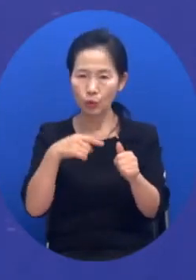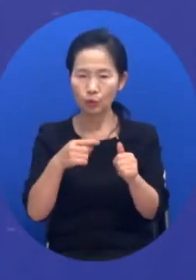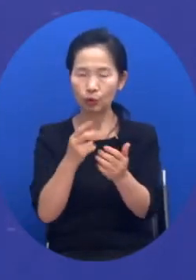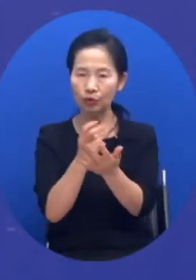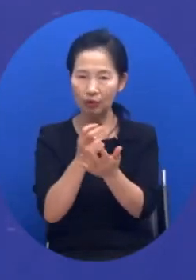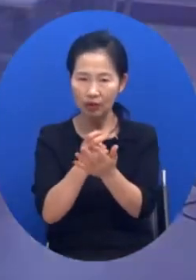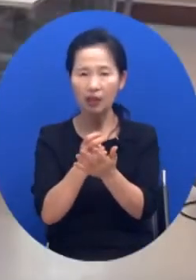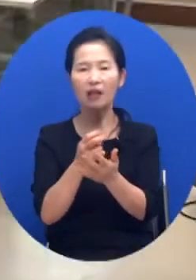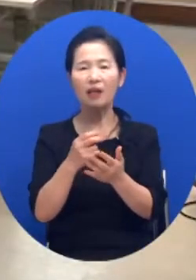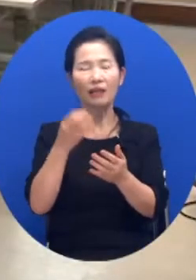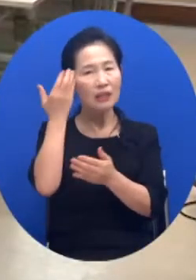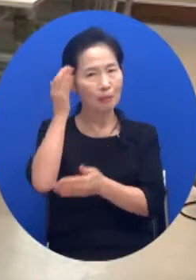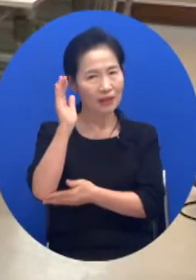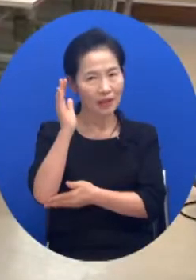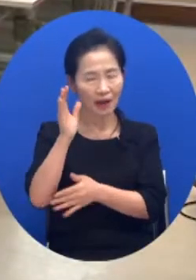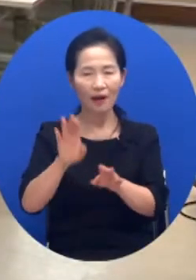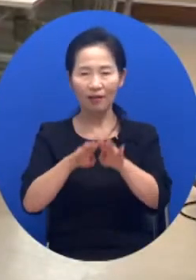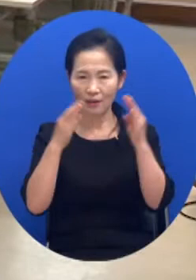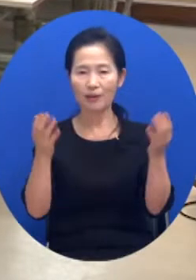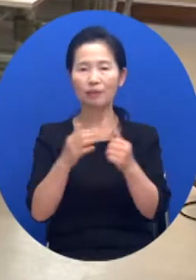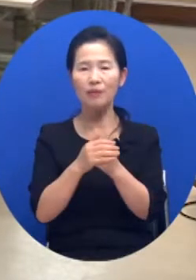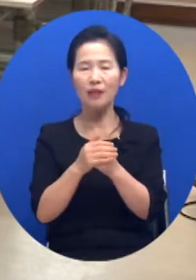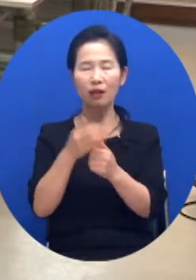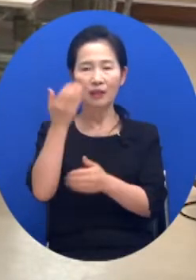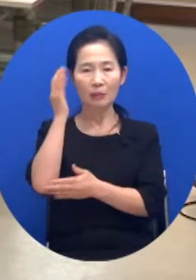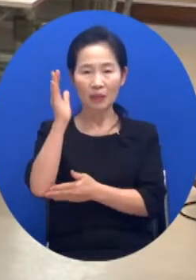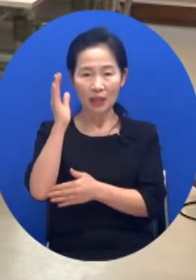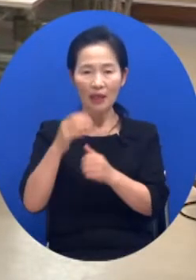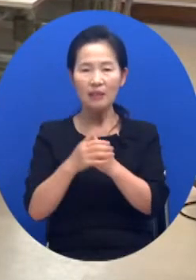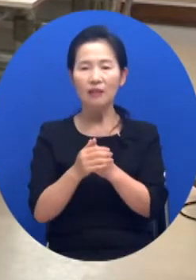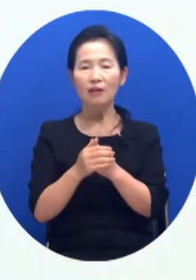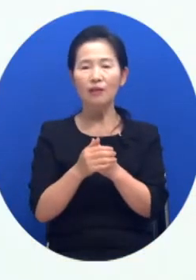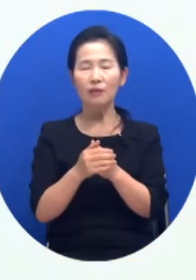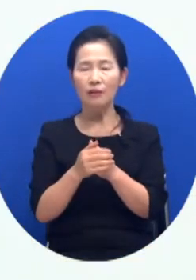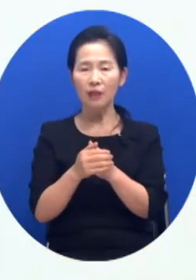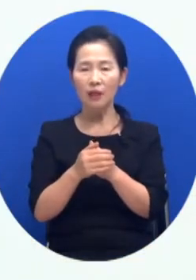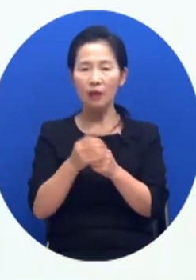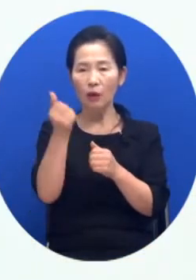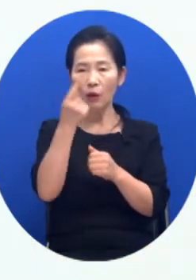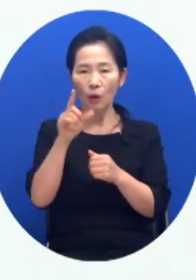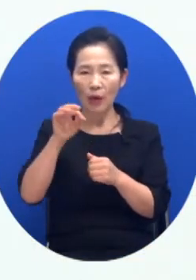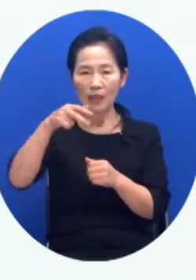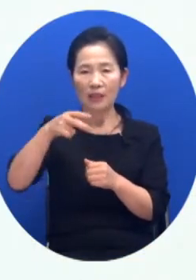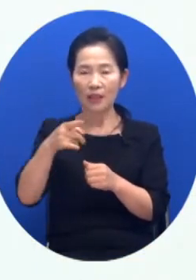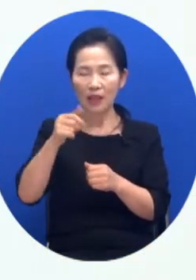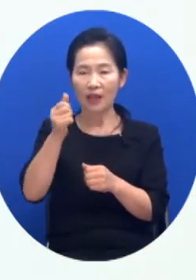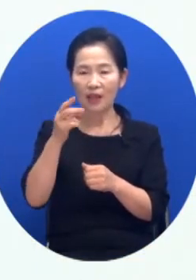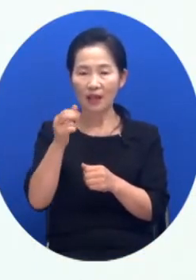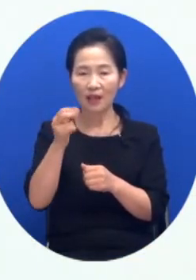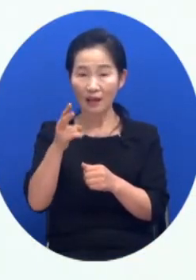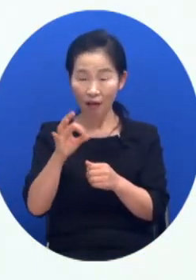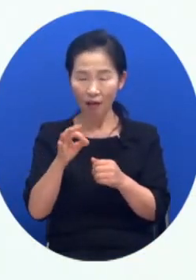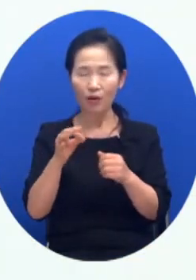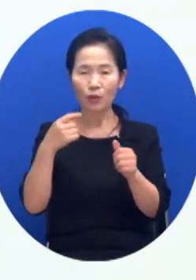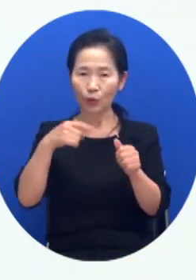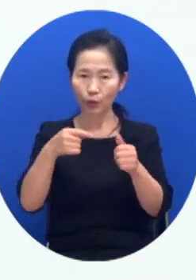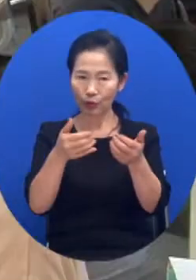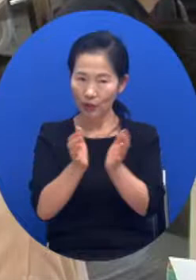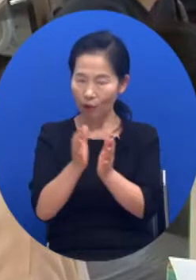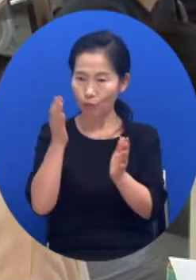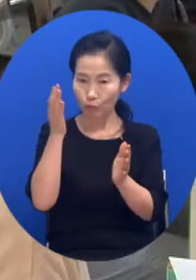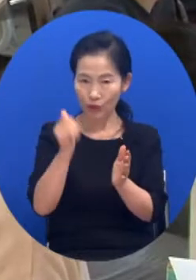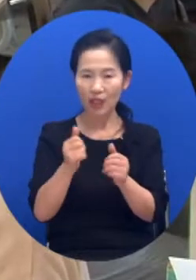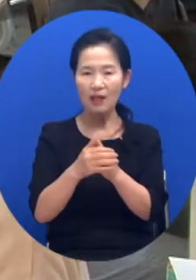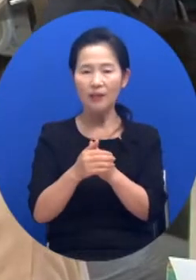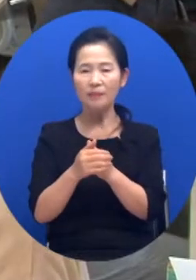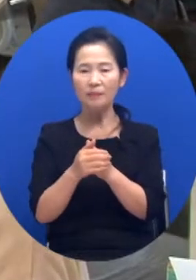개최했습니다 세미나에서 예장 통합 총의 황 3형 교육 자원 부장이 멈춤 에 은혜를